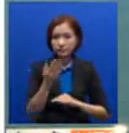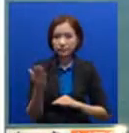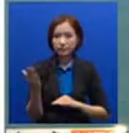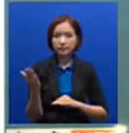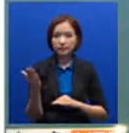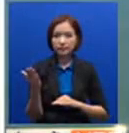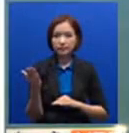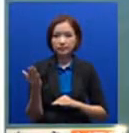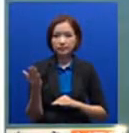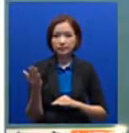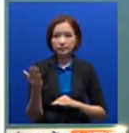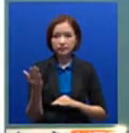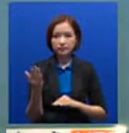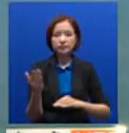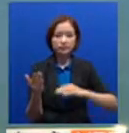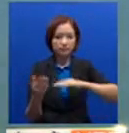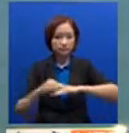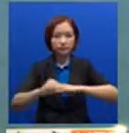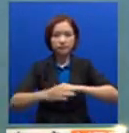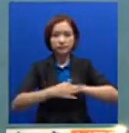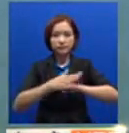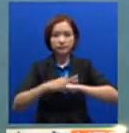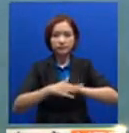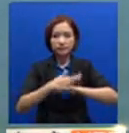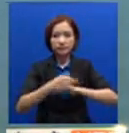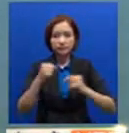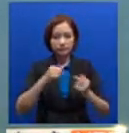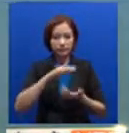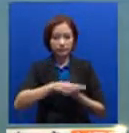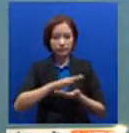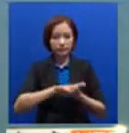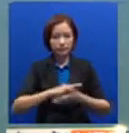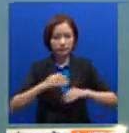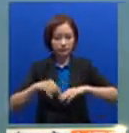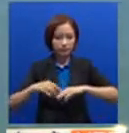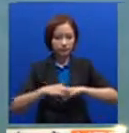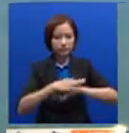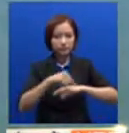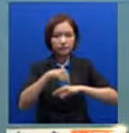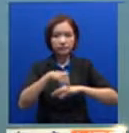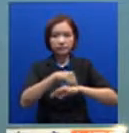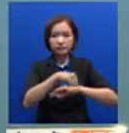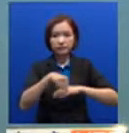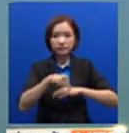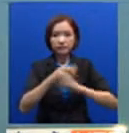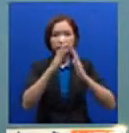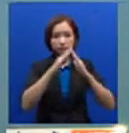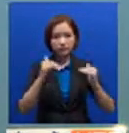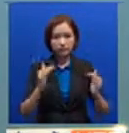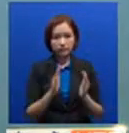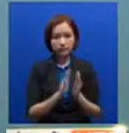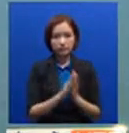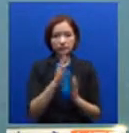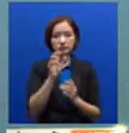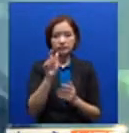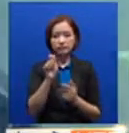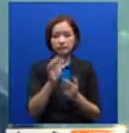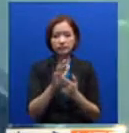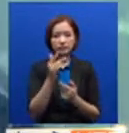อยู่บริเวณริมตลิ่งด้านหลังของโรงเรียนเซนต์ราฟาเอลในบริเวณวัดอัคร